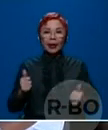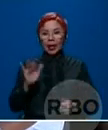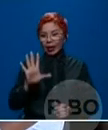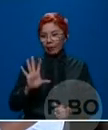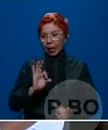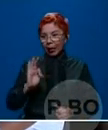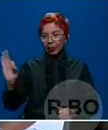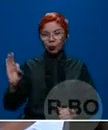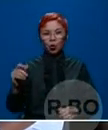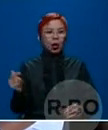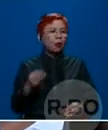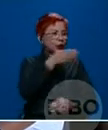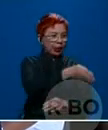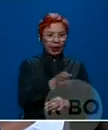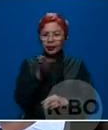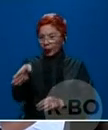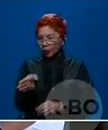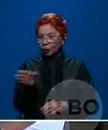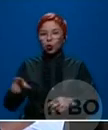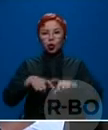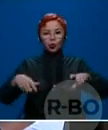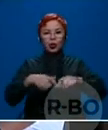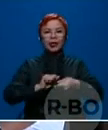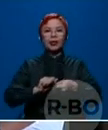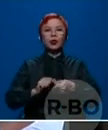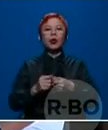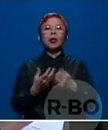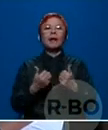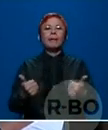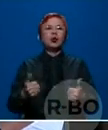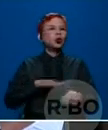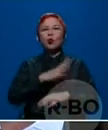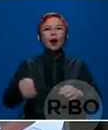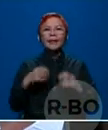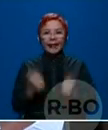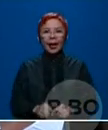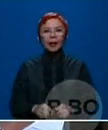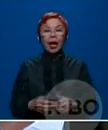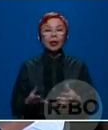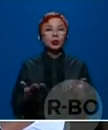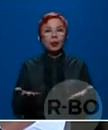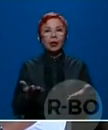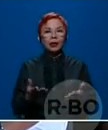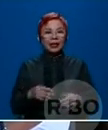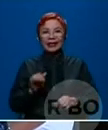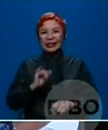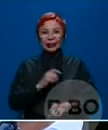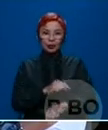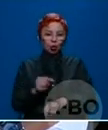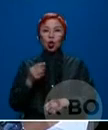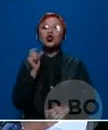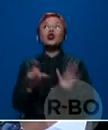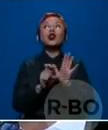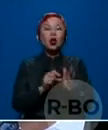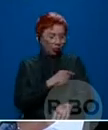Dari mana saja Ke mana saja sebagai tiket terusan dan terintegrasi bayangkan seperti pembuluh darah